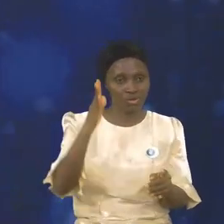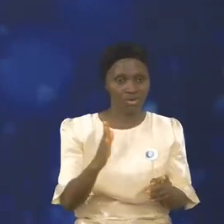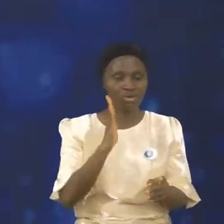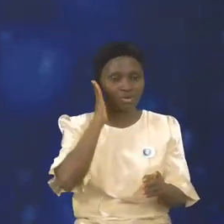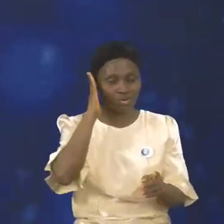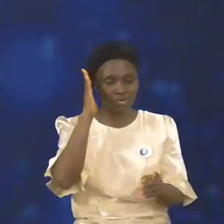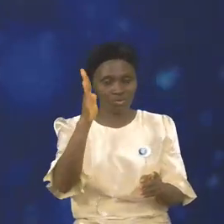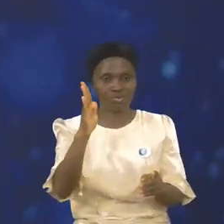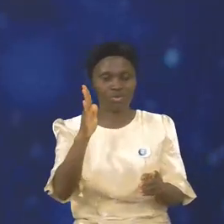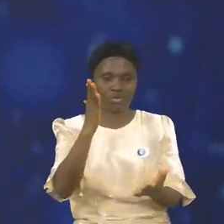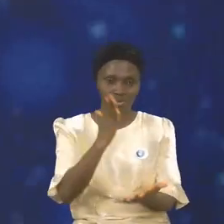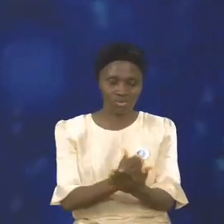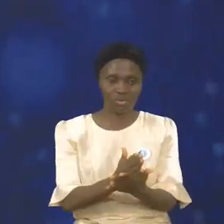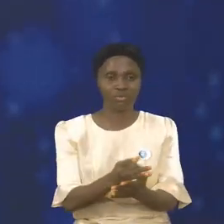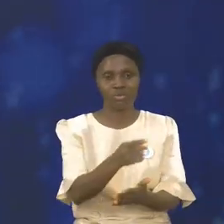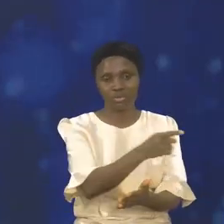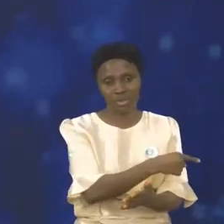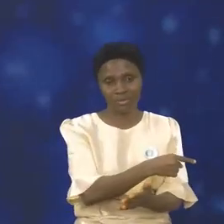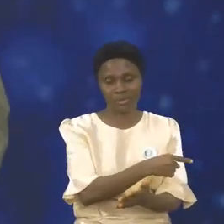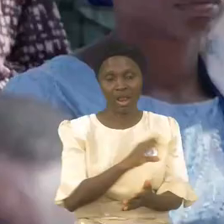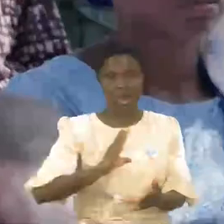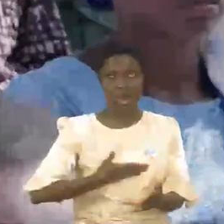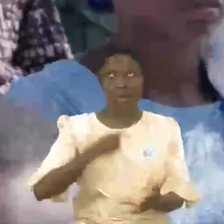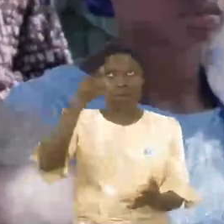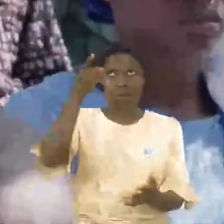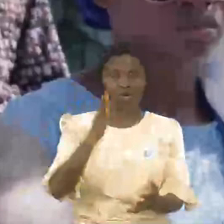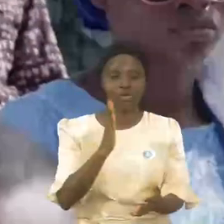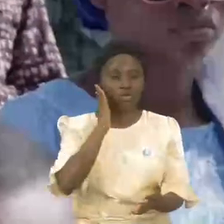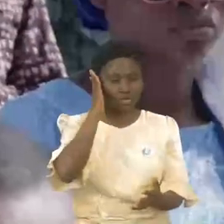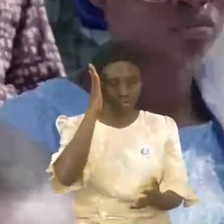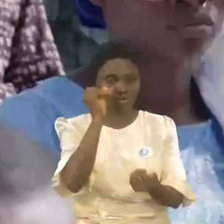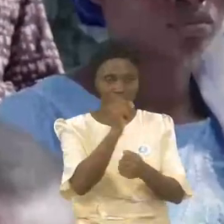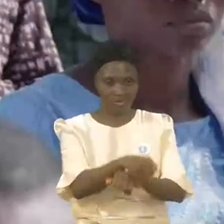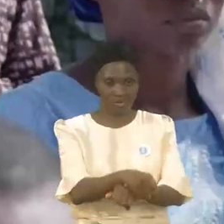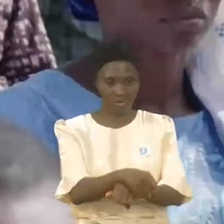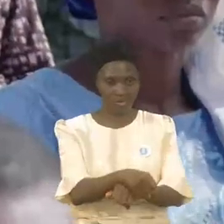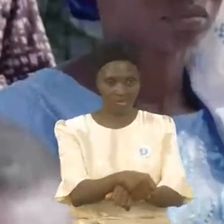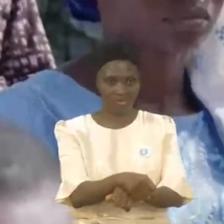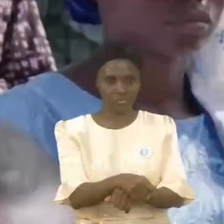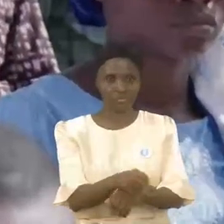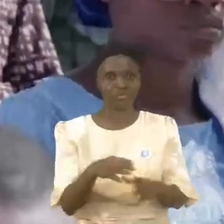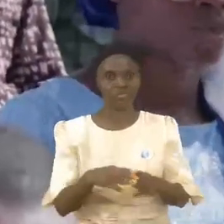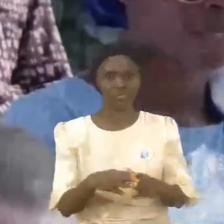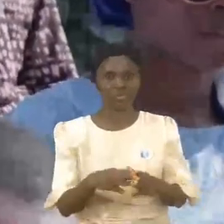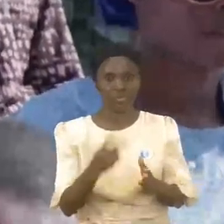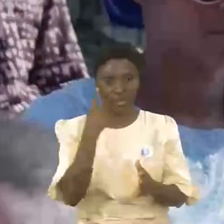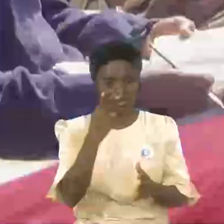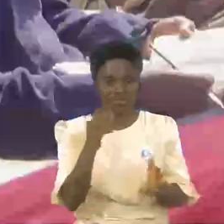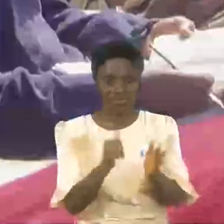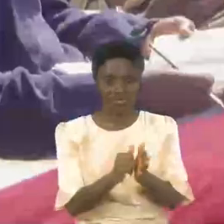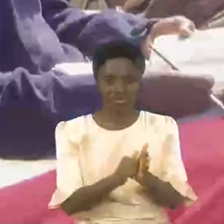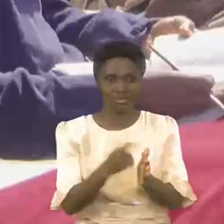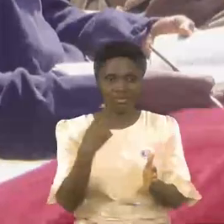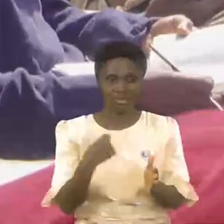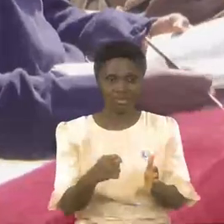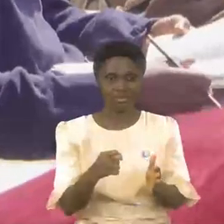l'autre et les menaces Dieu les menaces notre Dieu va vaincre notre Christ va